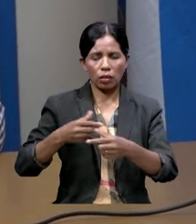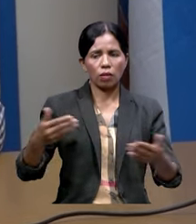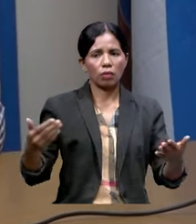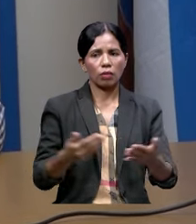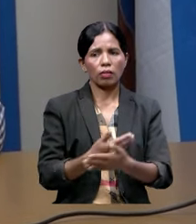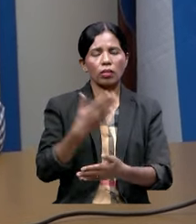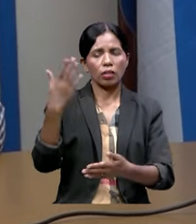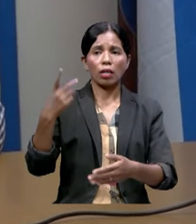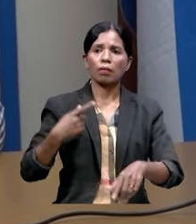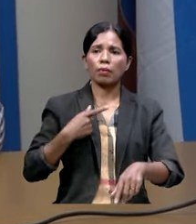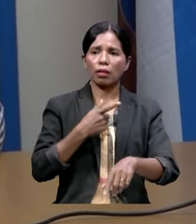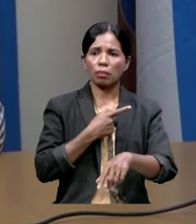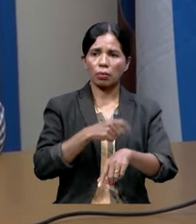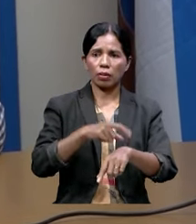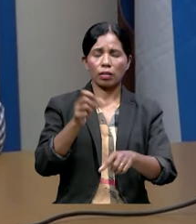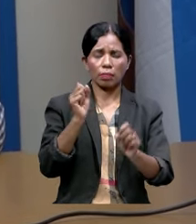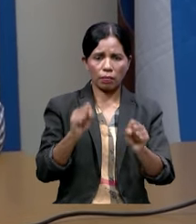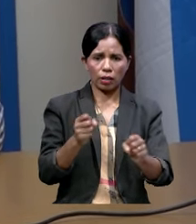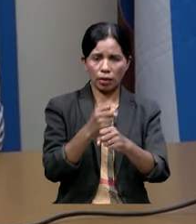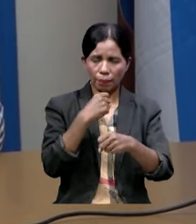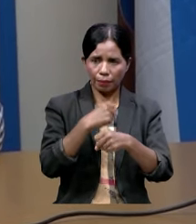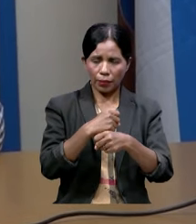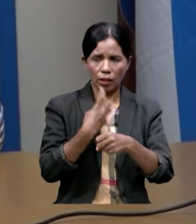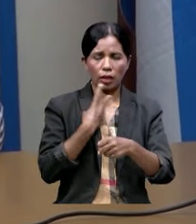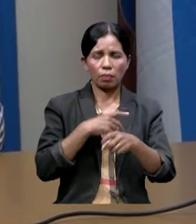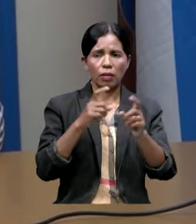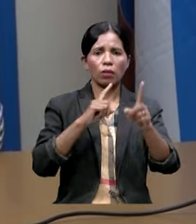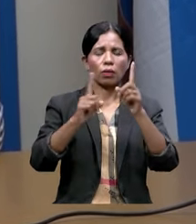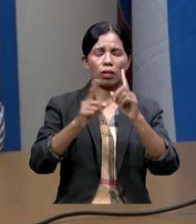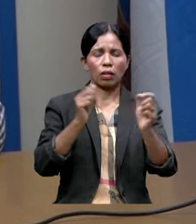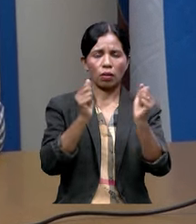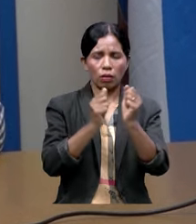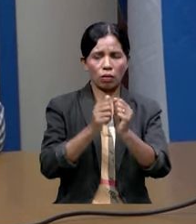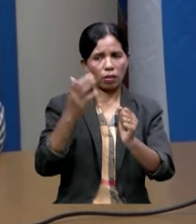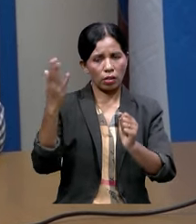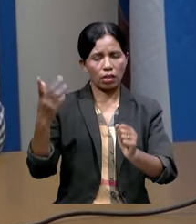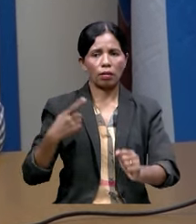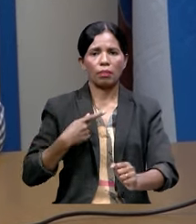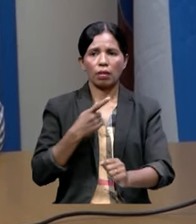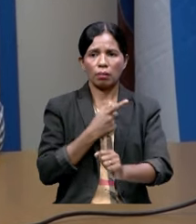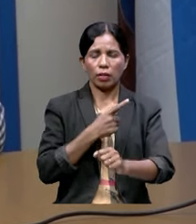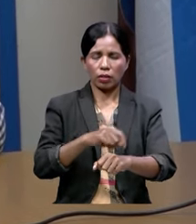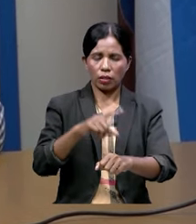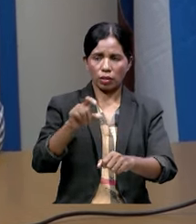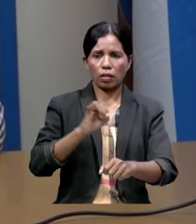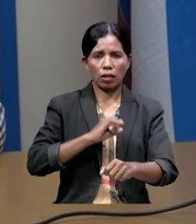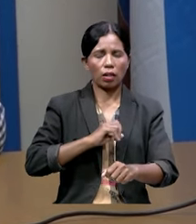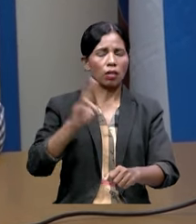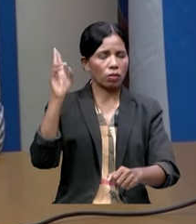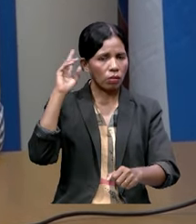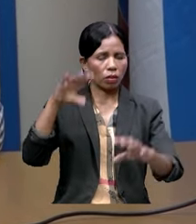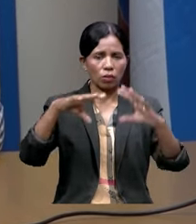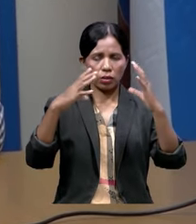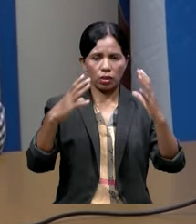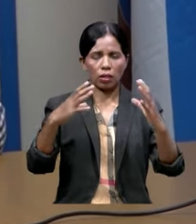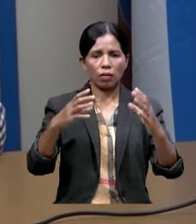parlamento nasional bele halo atu ami bele kolia ba malu dia ki ha parlamento nasional i hau rona konselu na bema kata Dr.